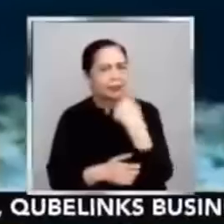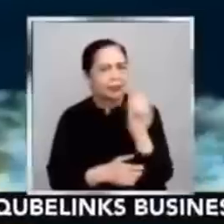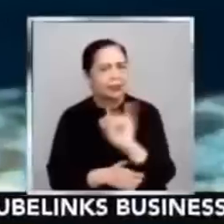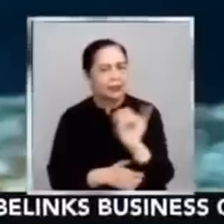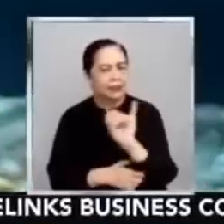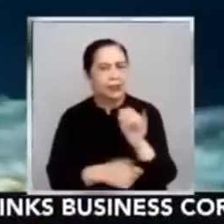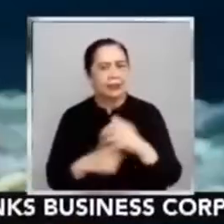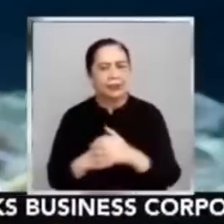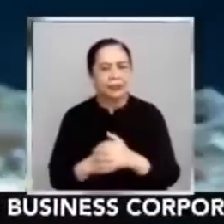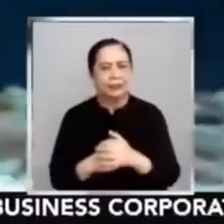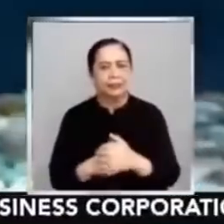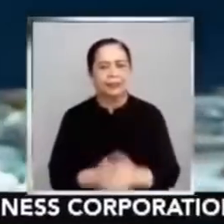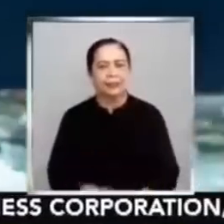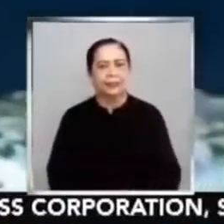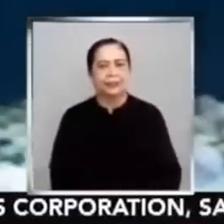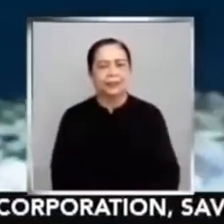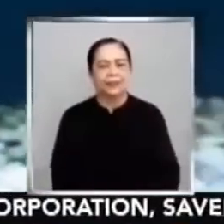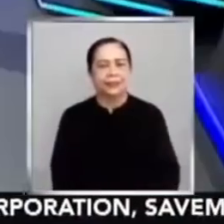nilalang?